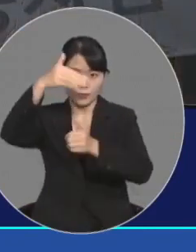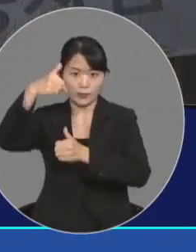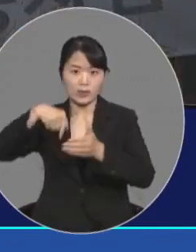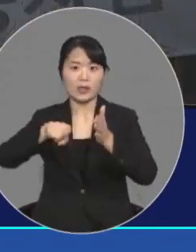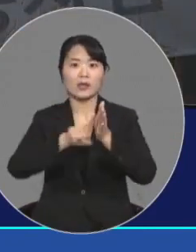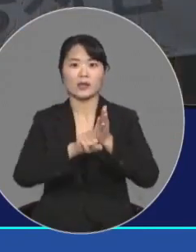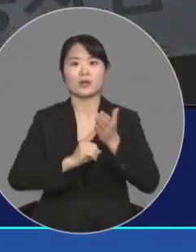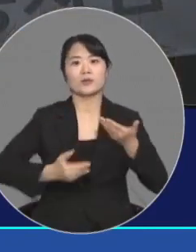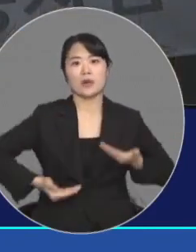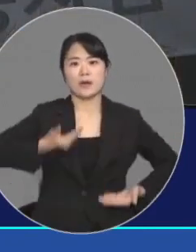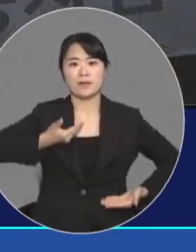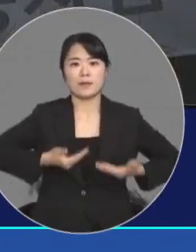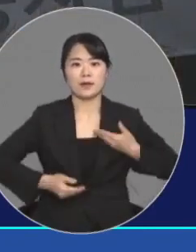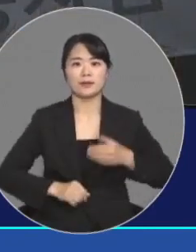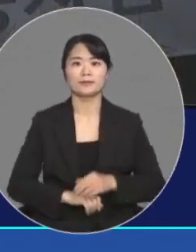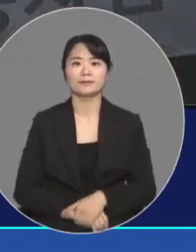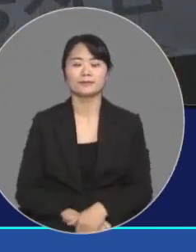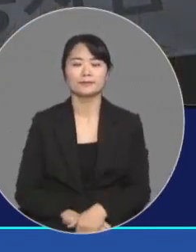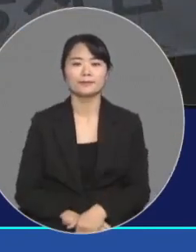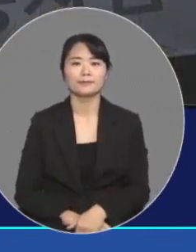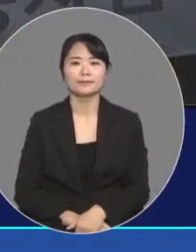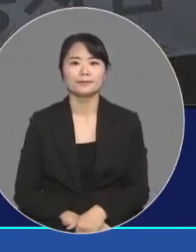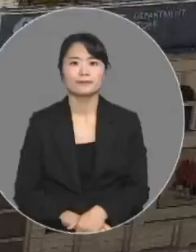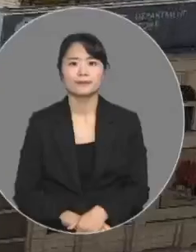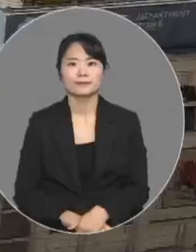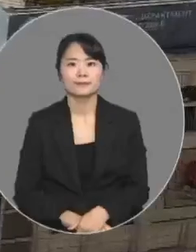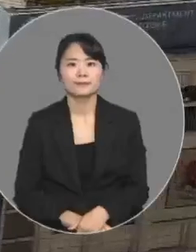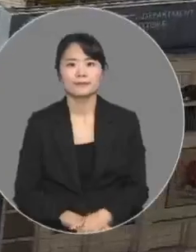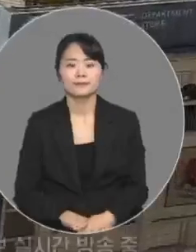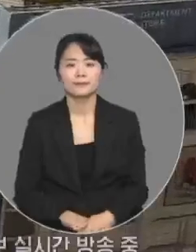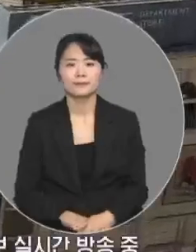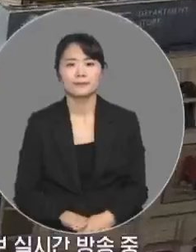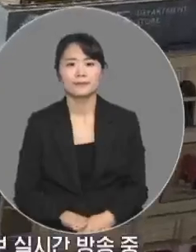움직이고 있습니다. 신혜지 기자의 보도입니다.